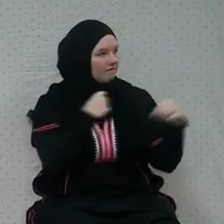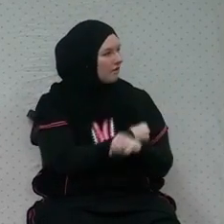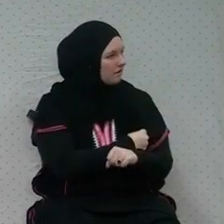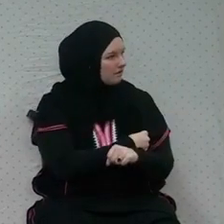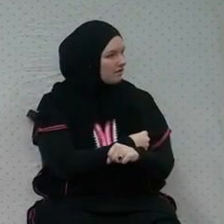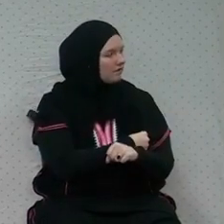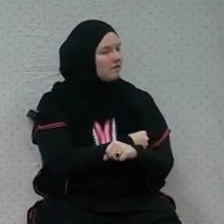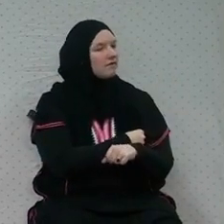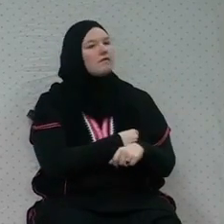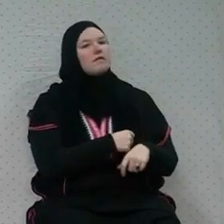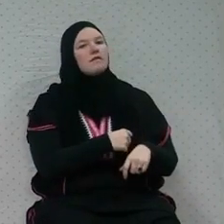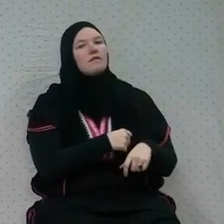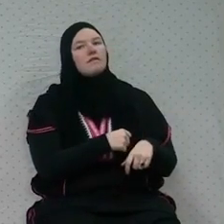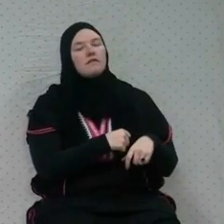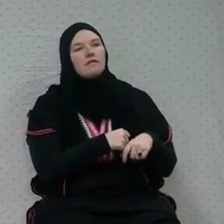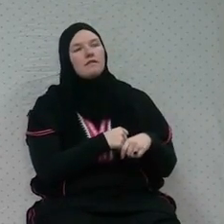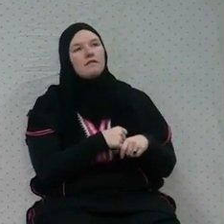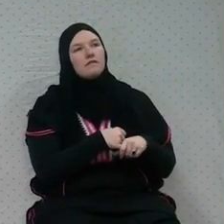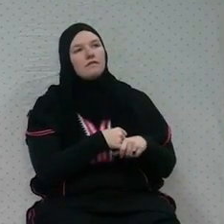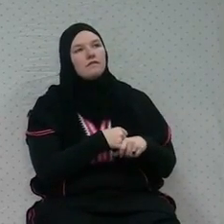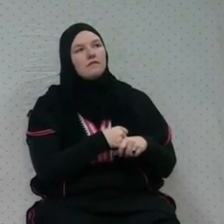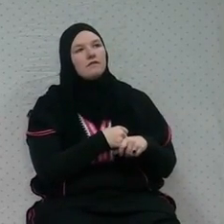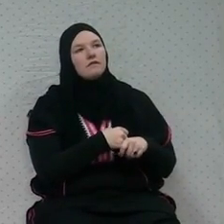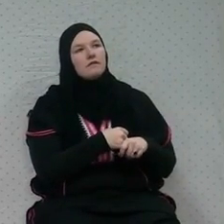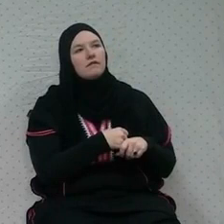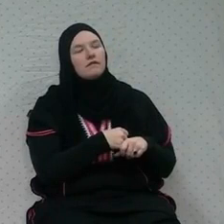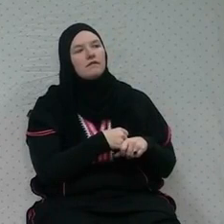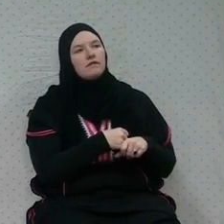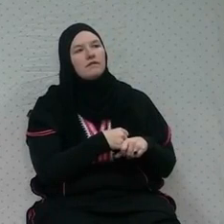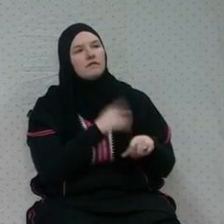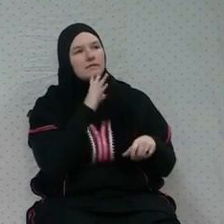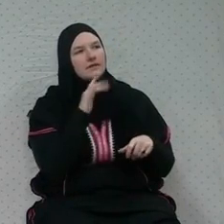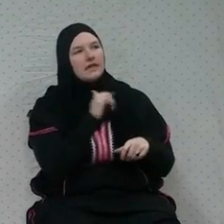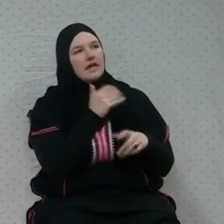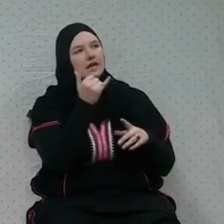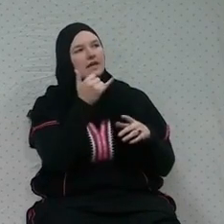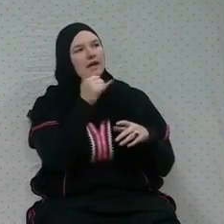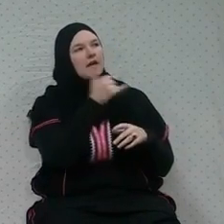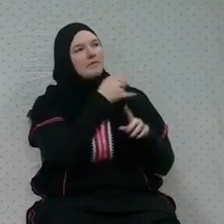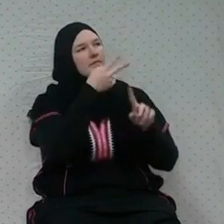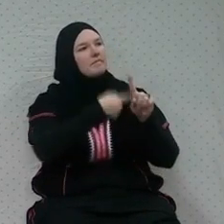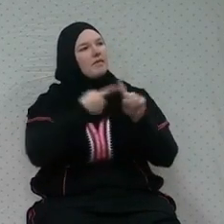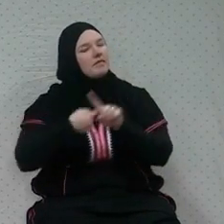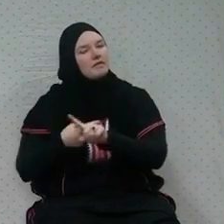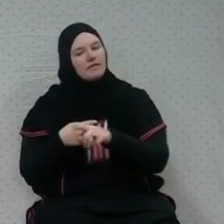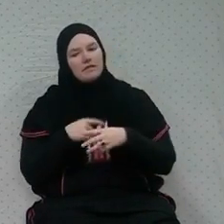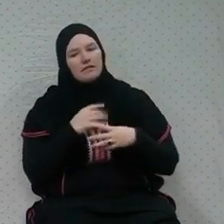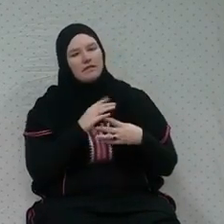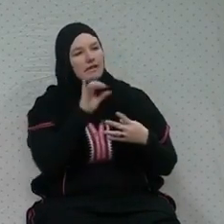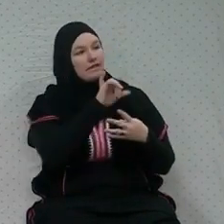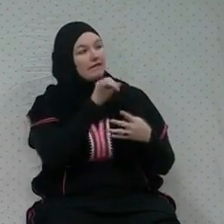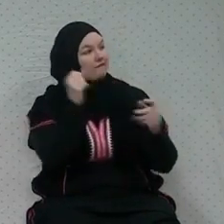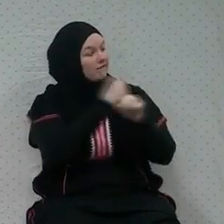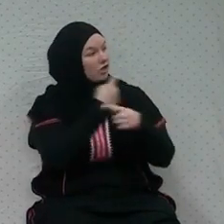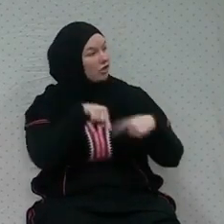means عظام. Al-Tahrim huwa Al-Ta'zim. To say that this is haram,